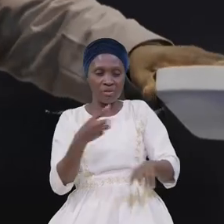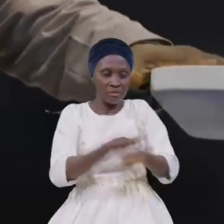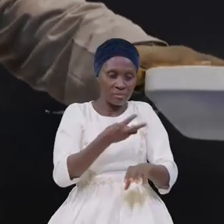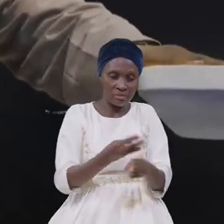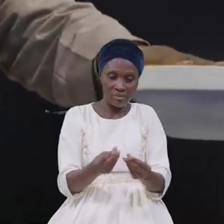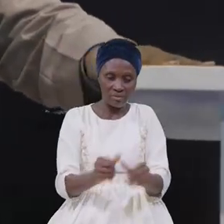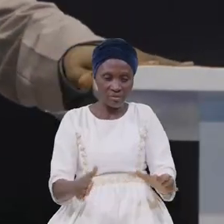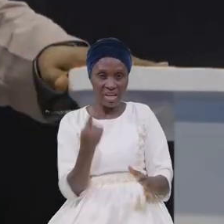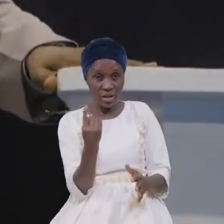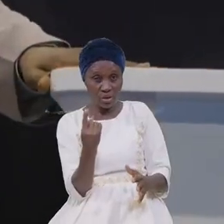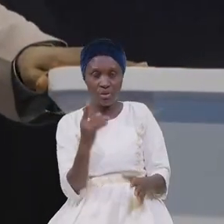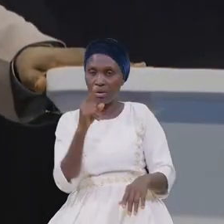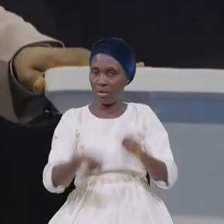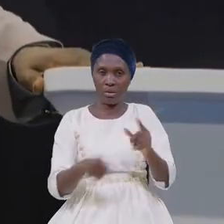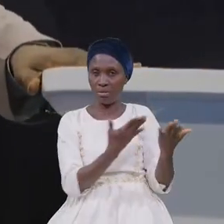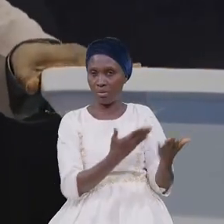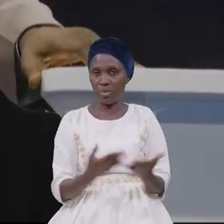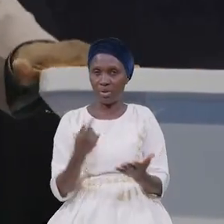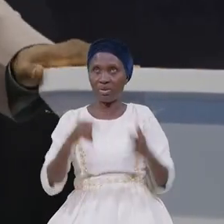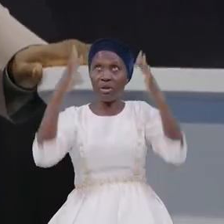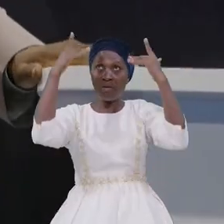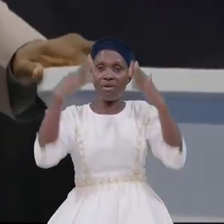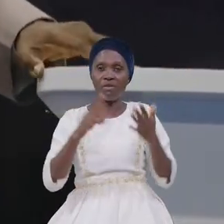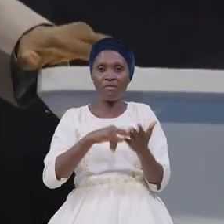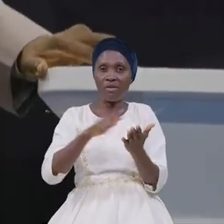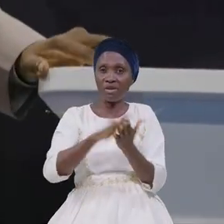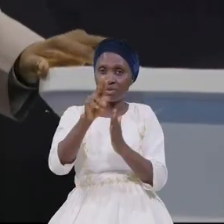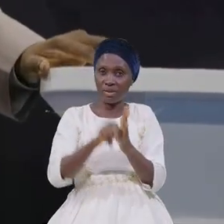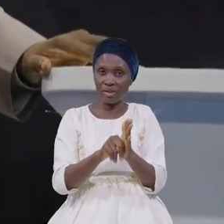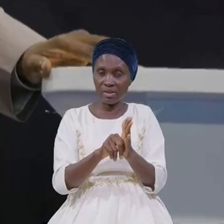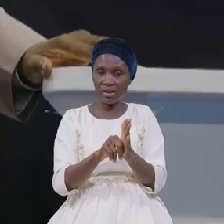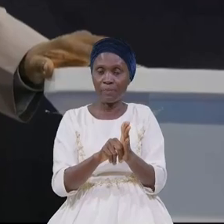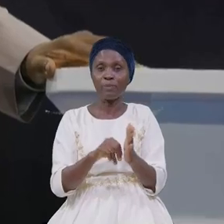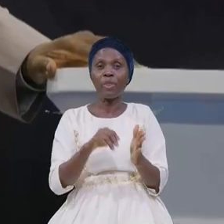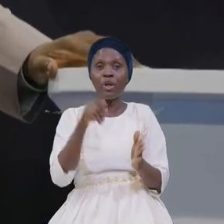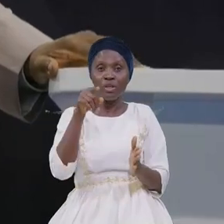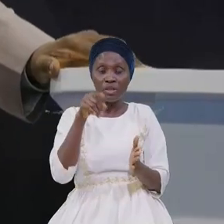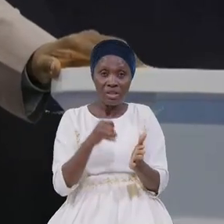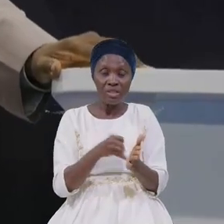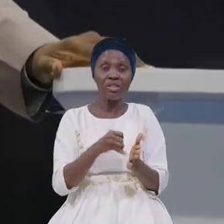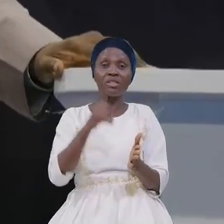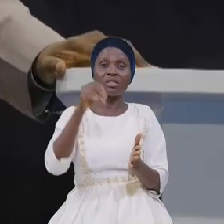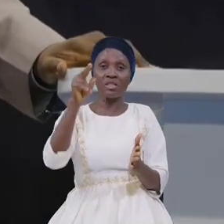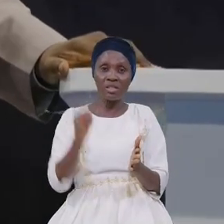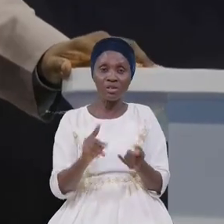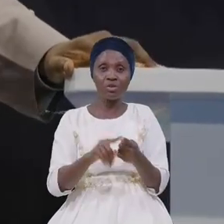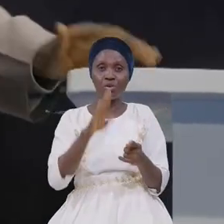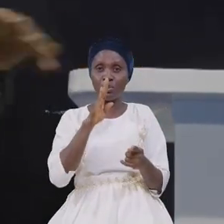de défricher votre sol sans la pluie de justice. Mais Dieu doit